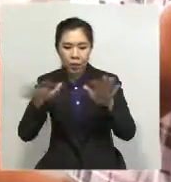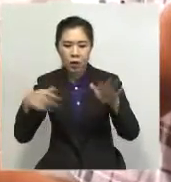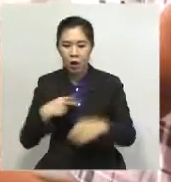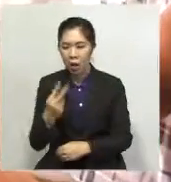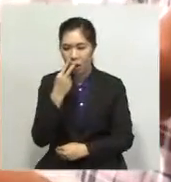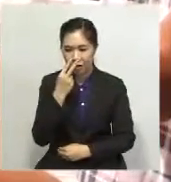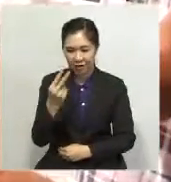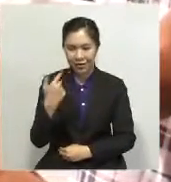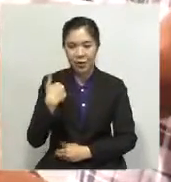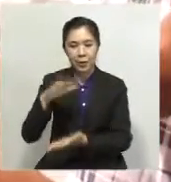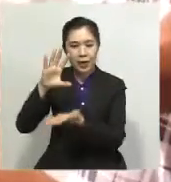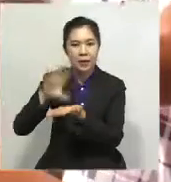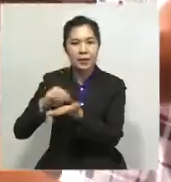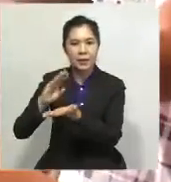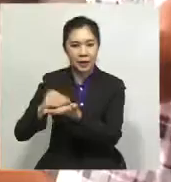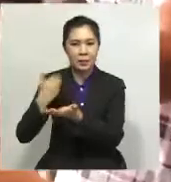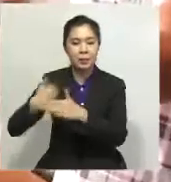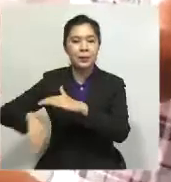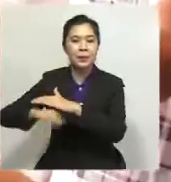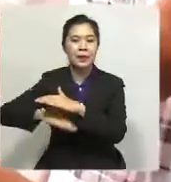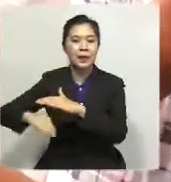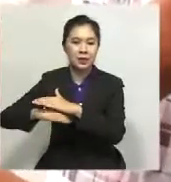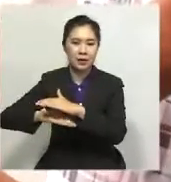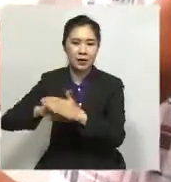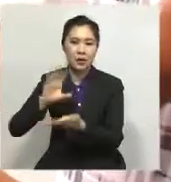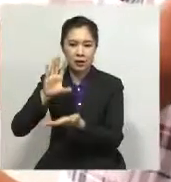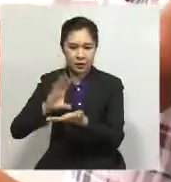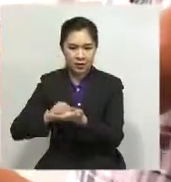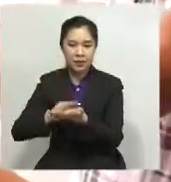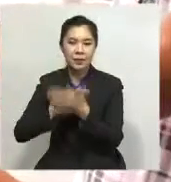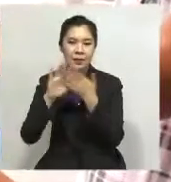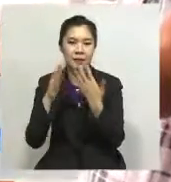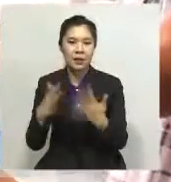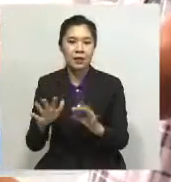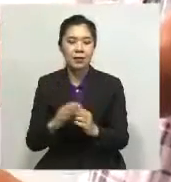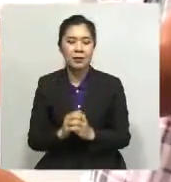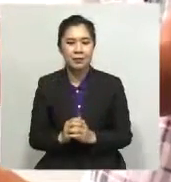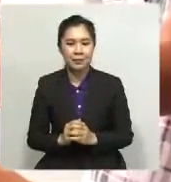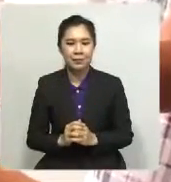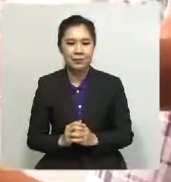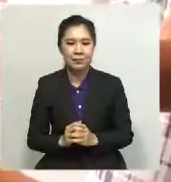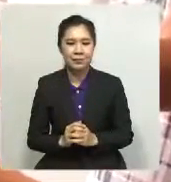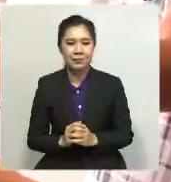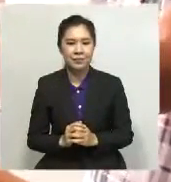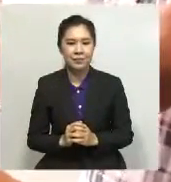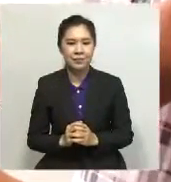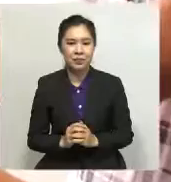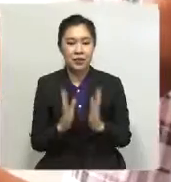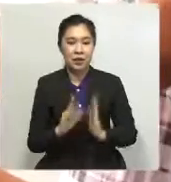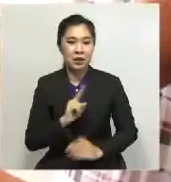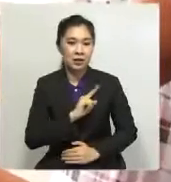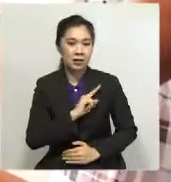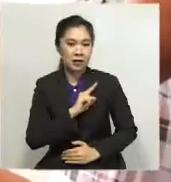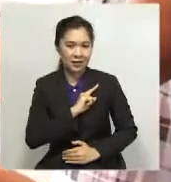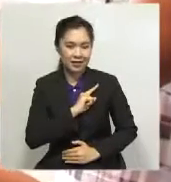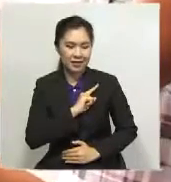านพยานหลักฐานอะไรต่างๆไว้พอสมควรแล้วไว้พอสมควรแล้วก็เดี๋ยวเจ้าที่สำนักพุทธเ